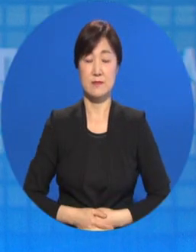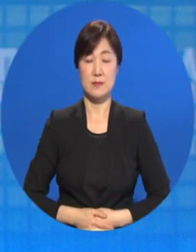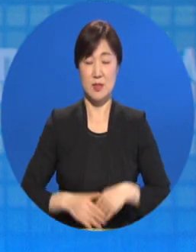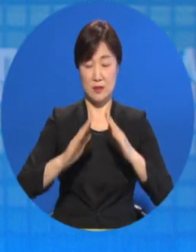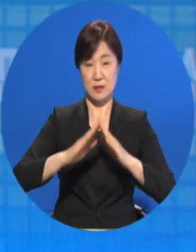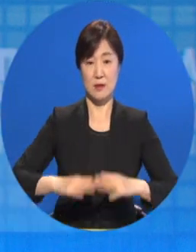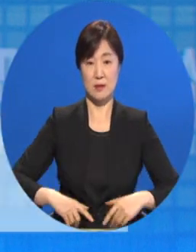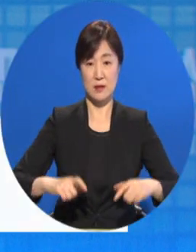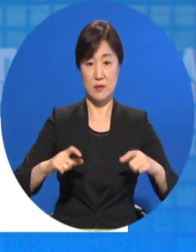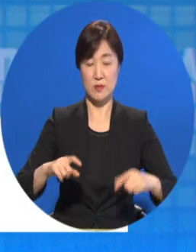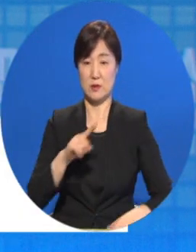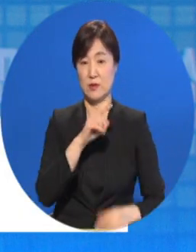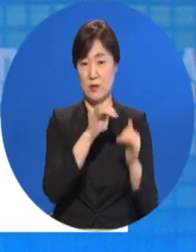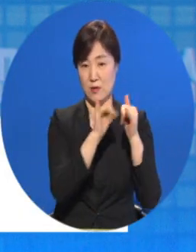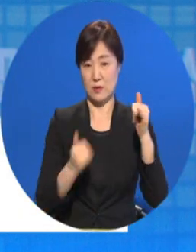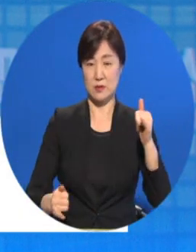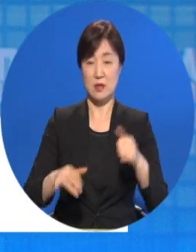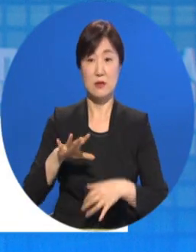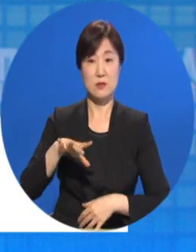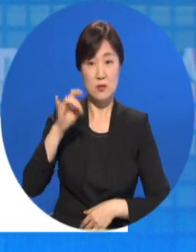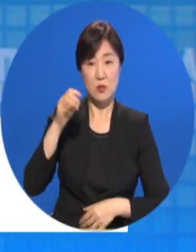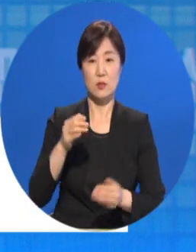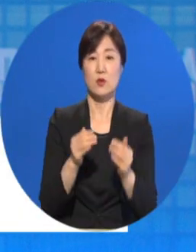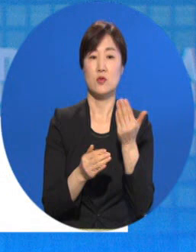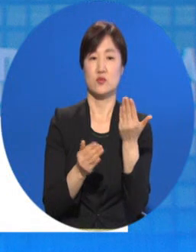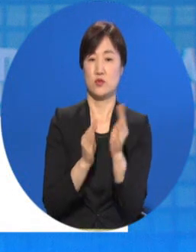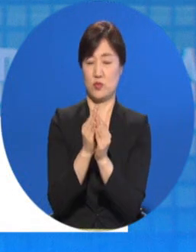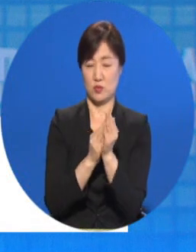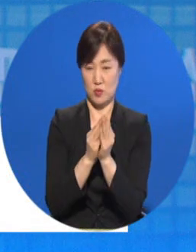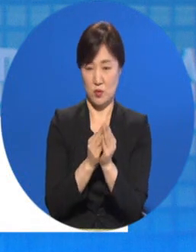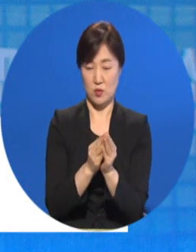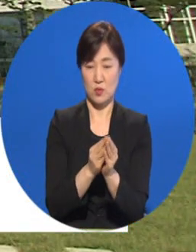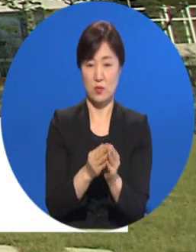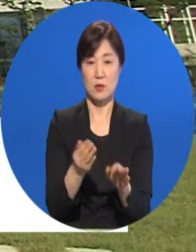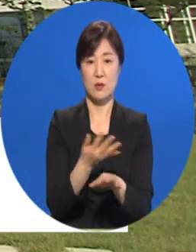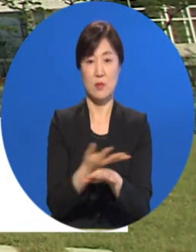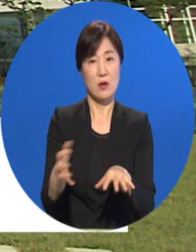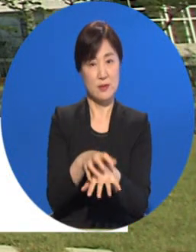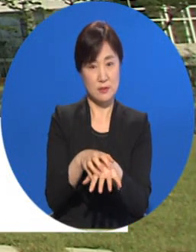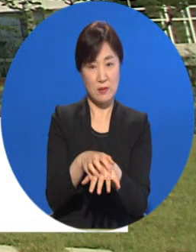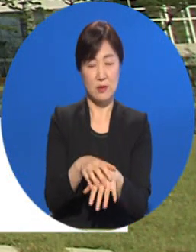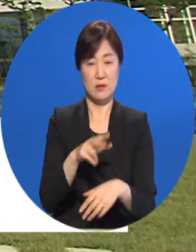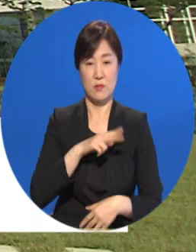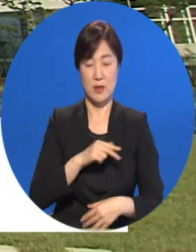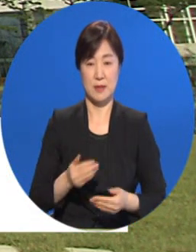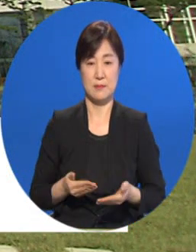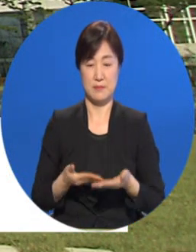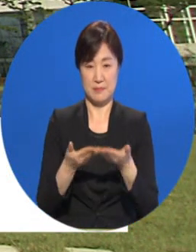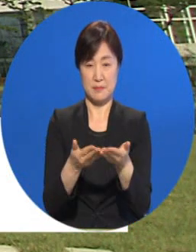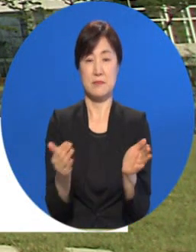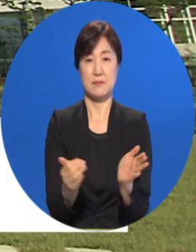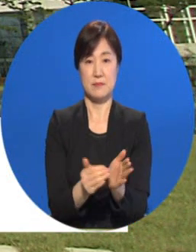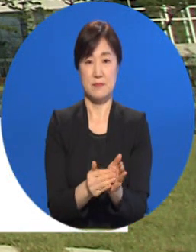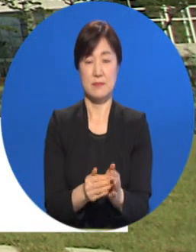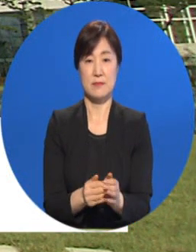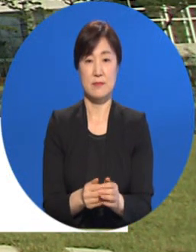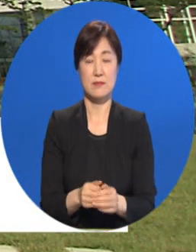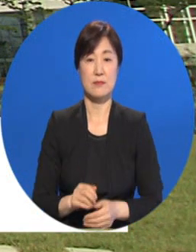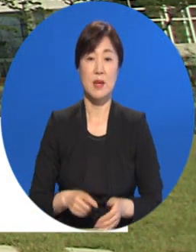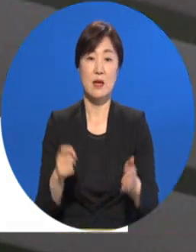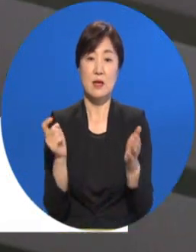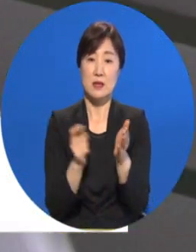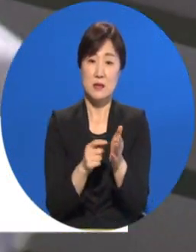전라남도가 사상 최초로 9조 원대 추경 예산을 편성해 의회에 제출했습니다. 전라남도는 오늘 정부